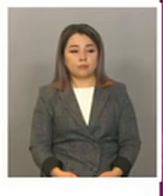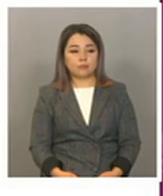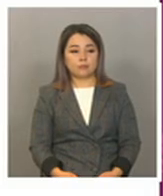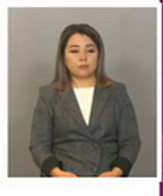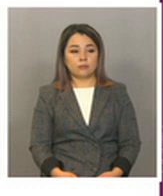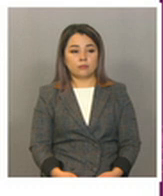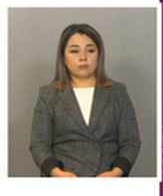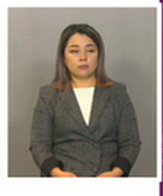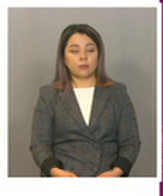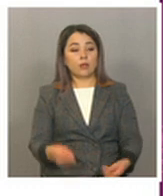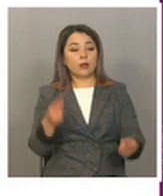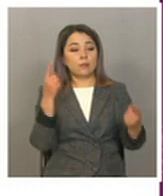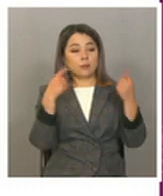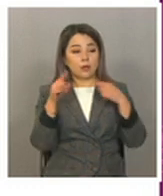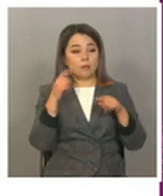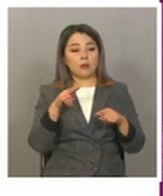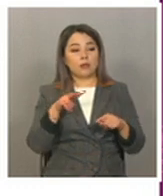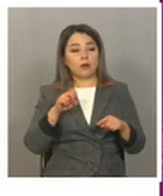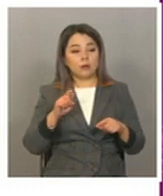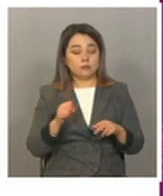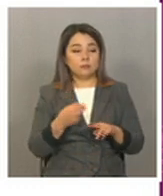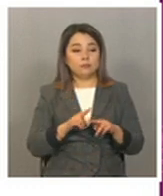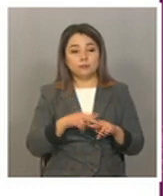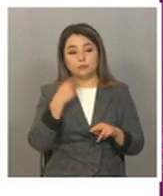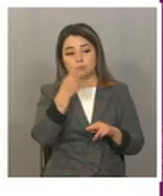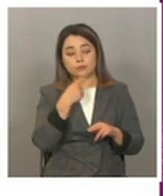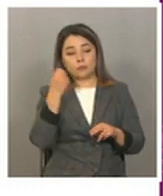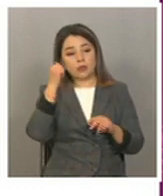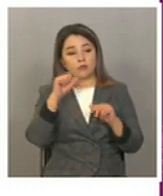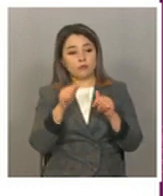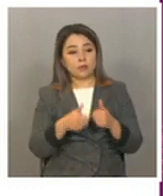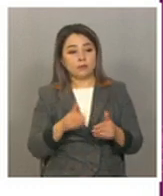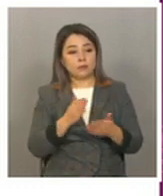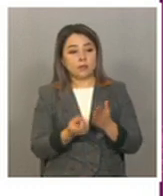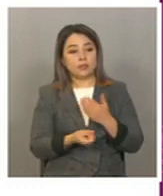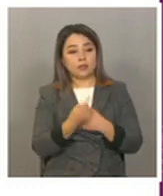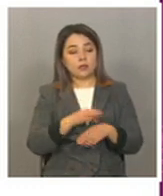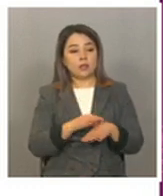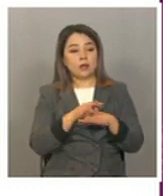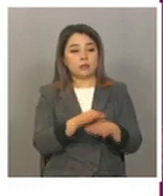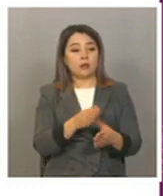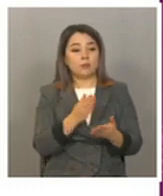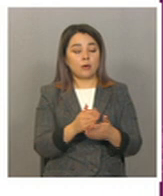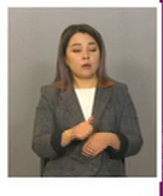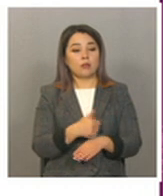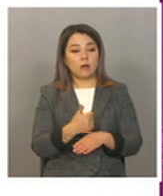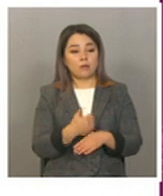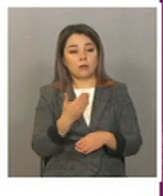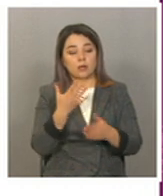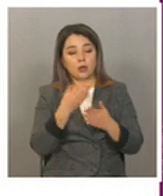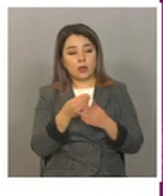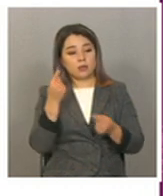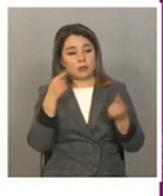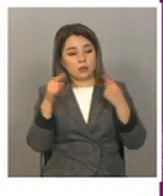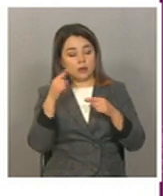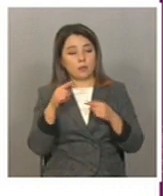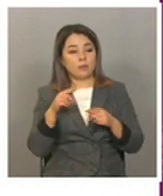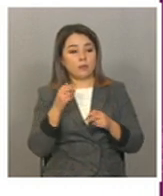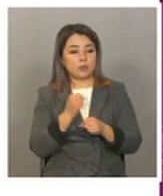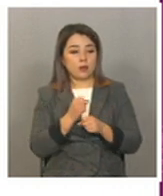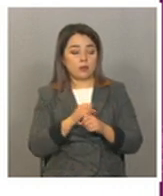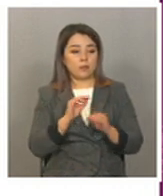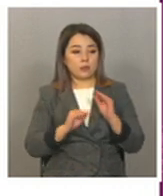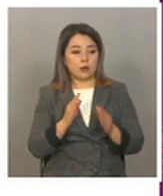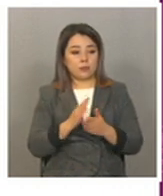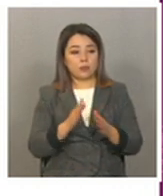В произведении плаха – это образ-символ, является носителем главной идеи произведения. Трагические